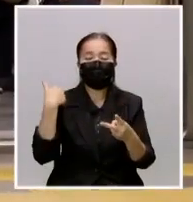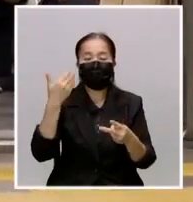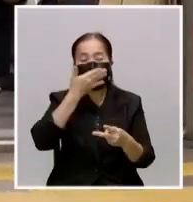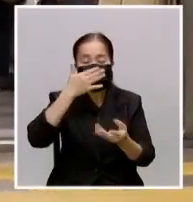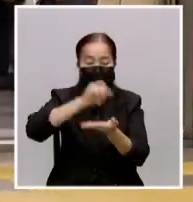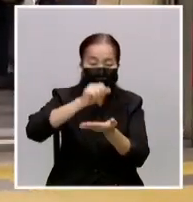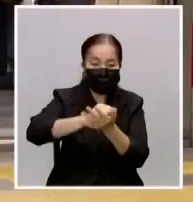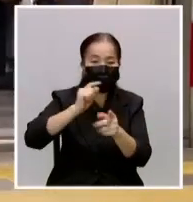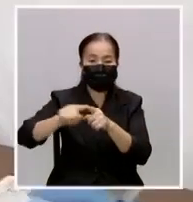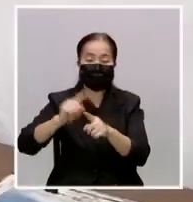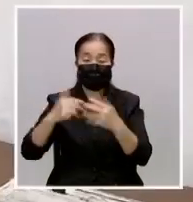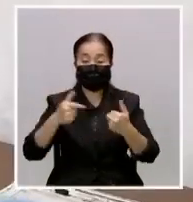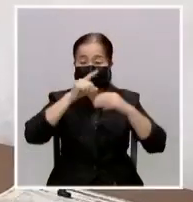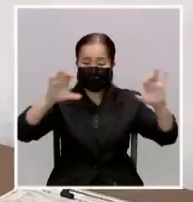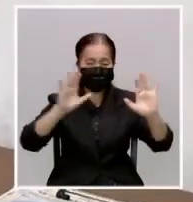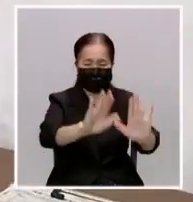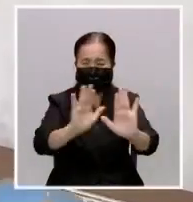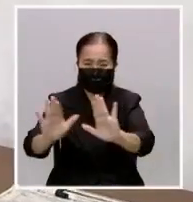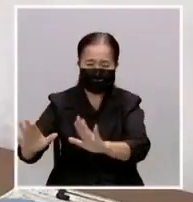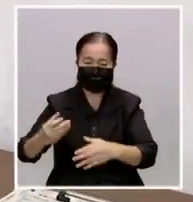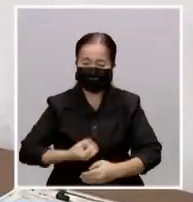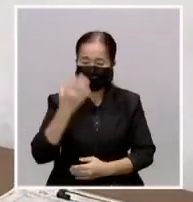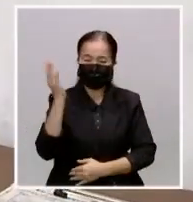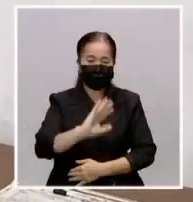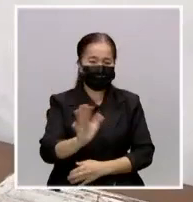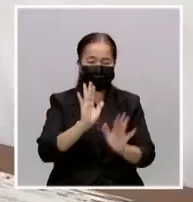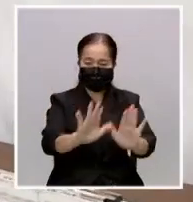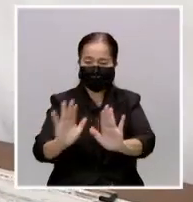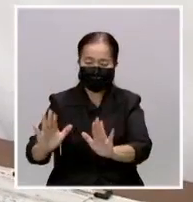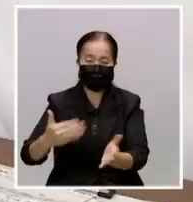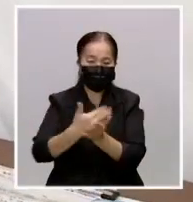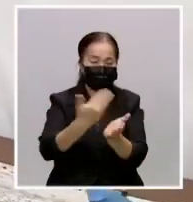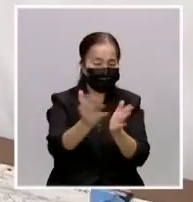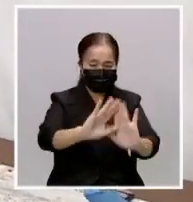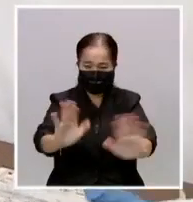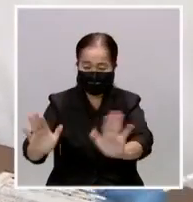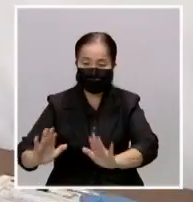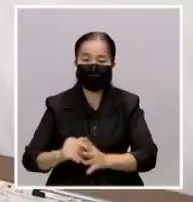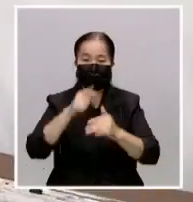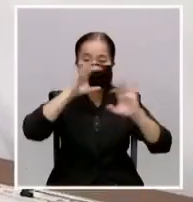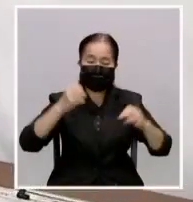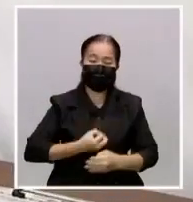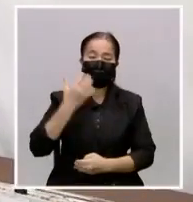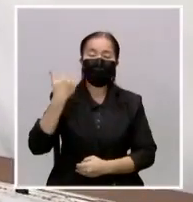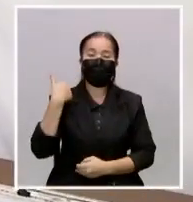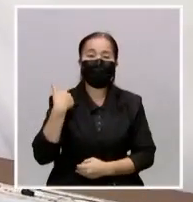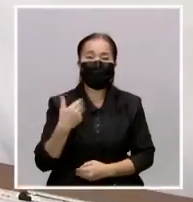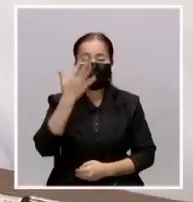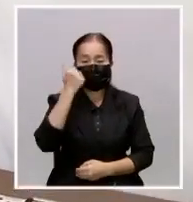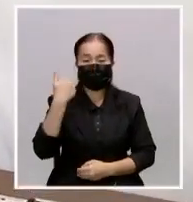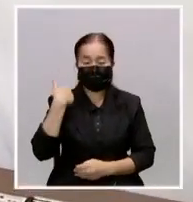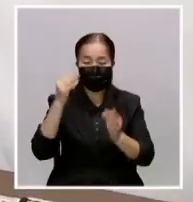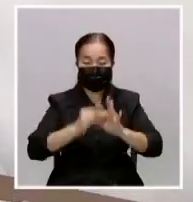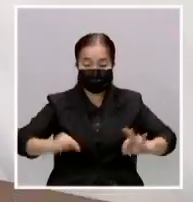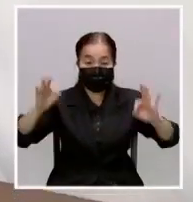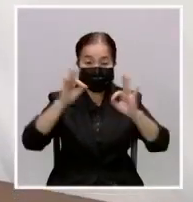นทางการต้องรีบออกมาเรียกร้องนะครับว่าอย่าเพิ่งตกอกตกใจอย่าไปกักตุนสินค้าอะไรพร้อมกับยืนยันว่าสินค้าจำเป็น